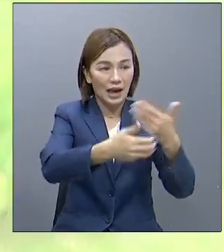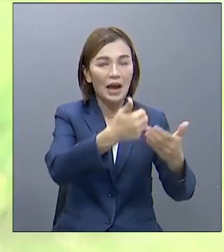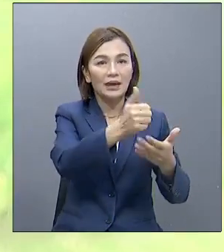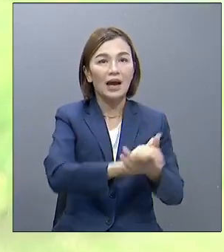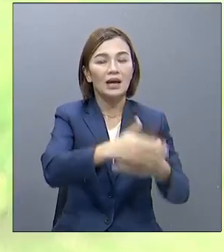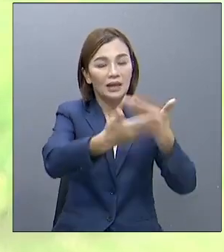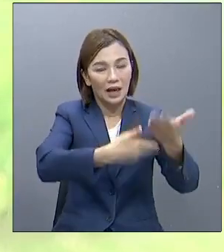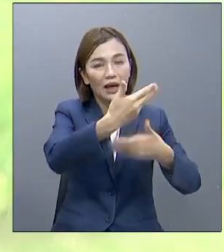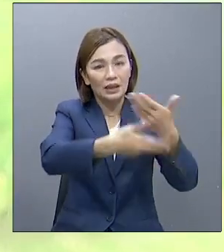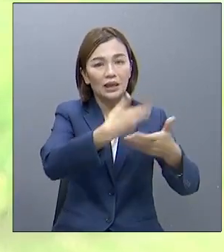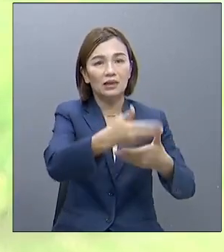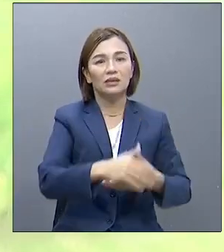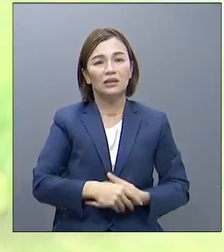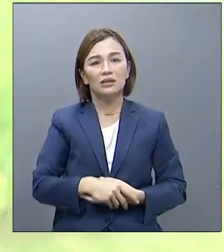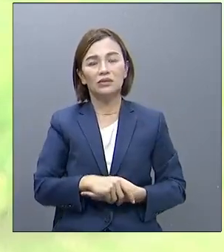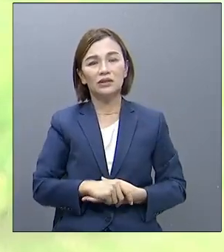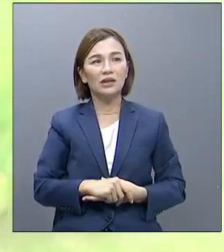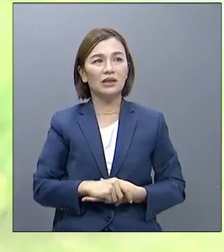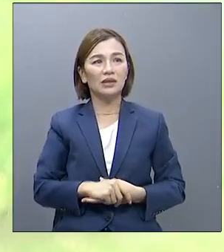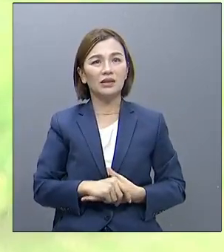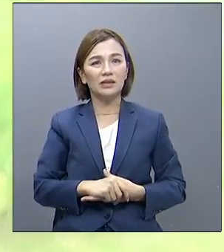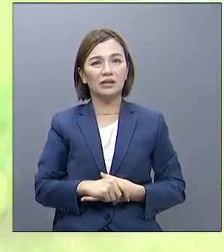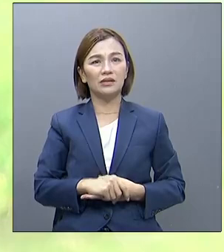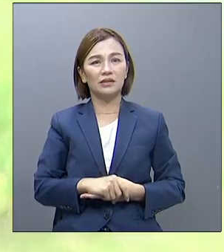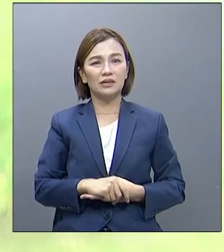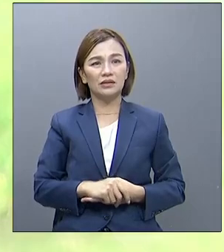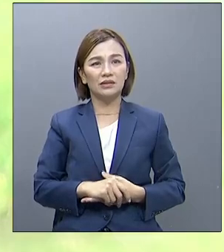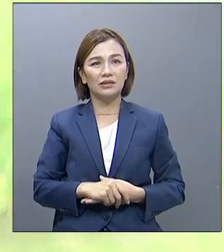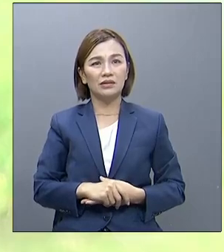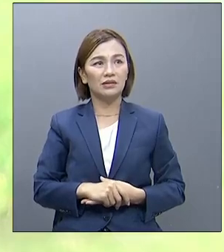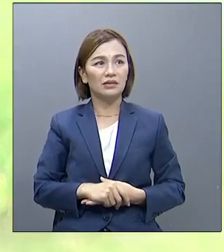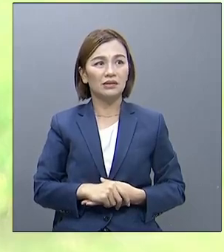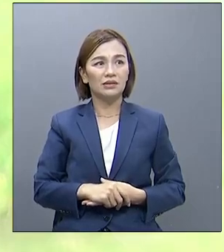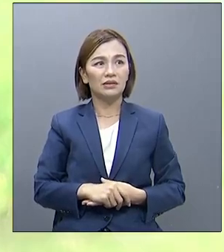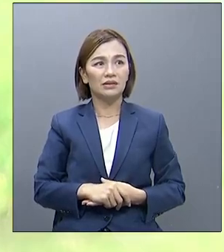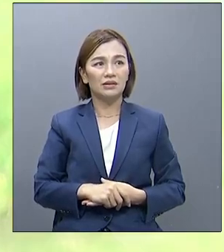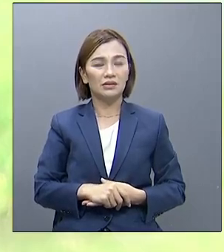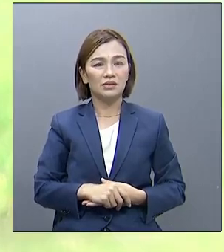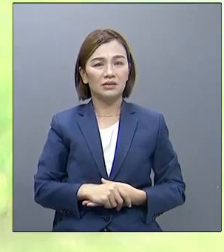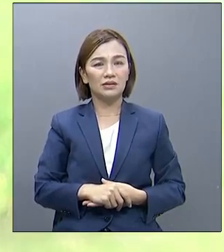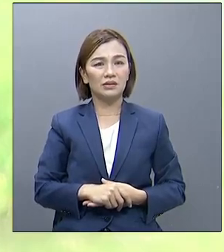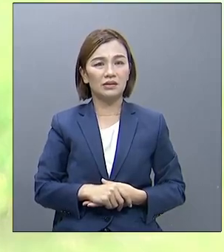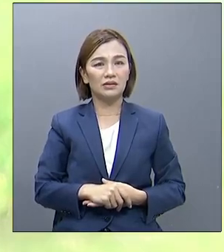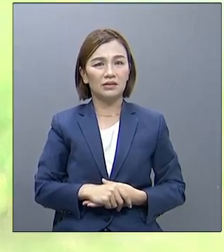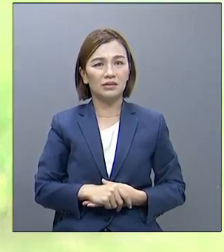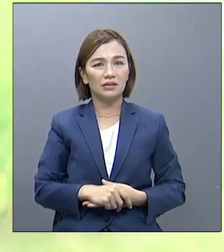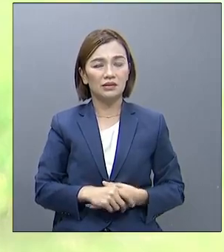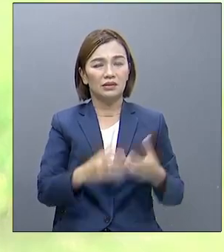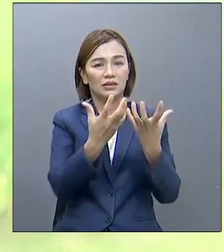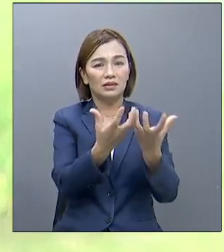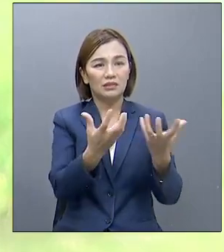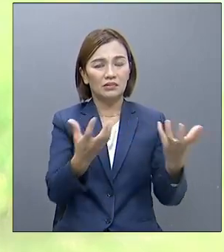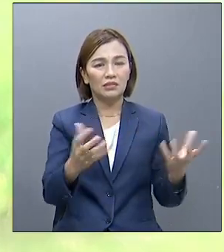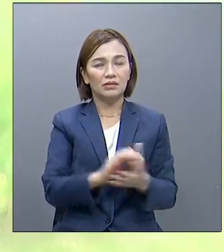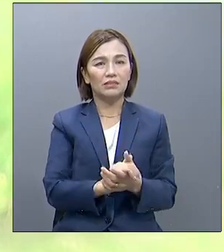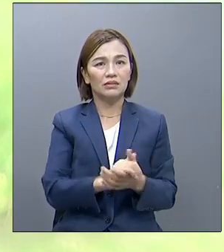ออกมาขายเพื่อที่จะเอาเงินมาไว้ซื้อกินมันไม่มีแล้วจะไปยืมญ